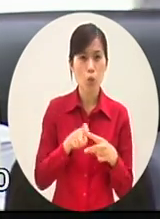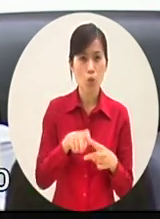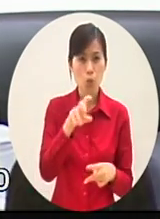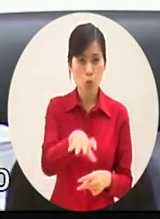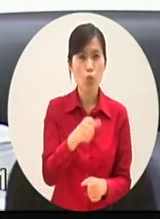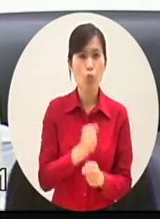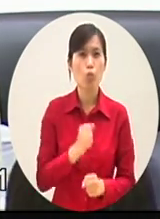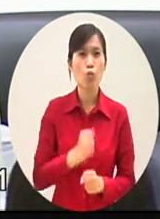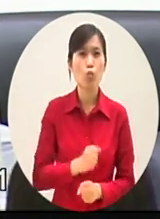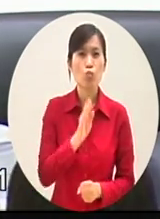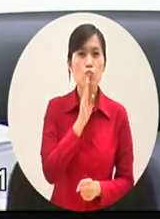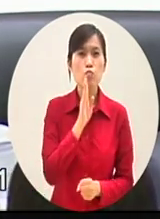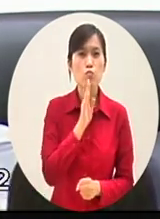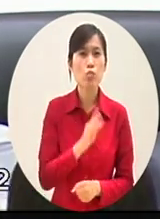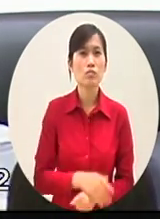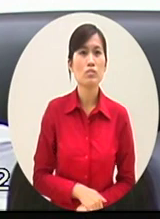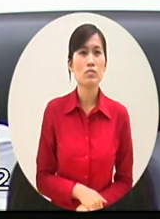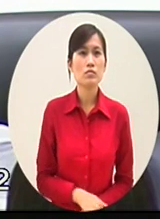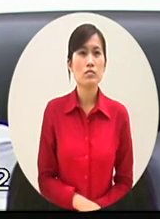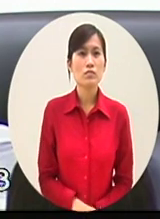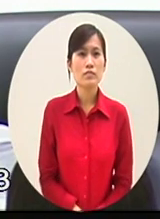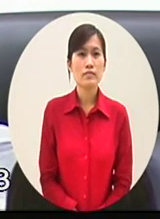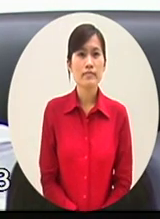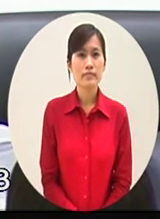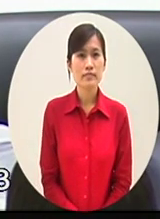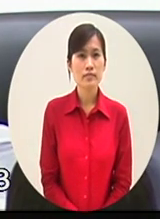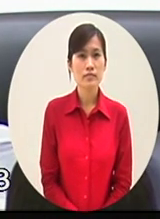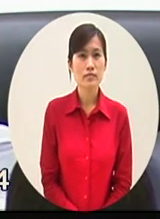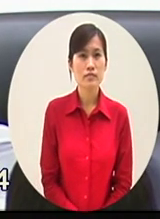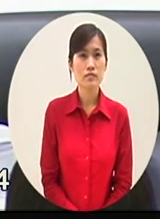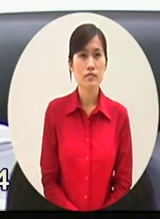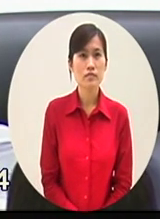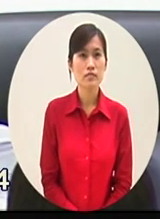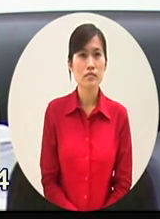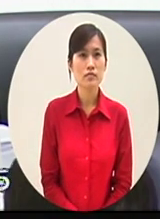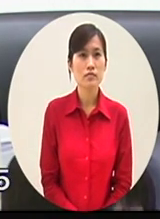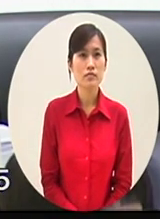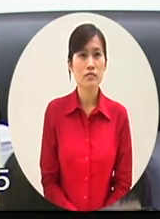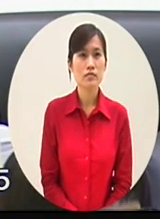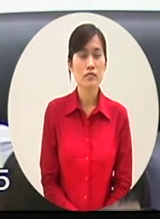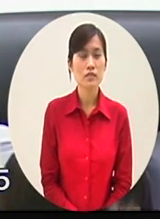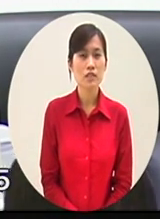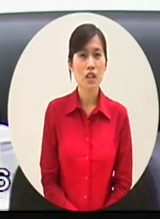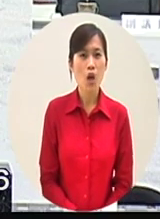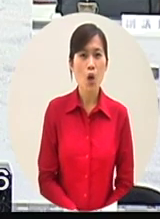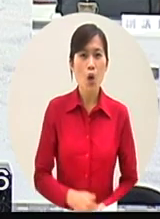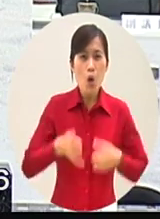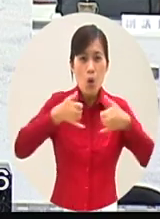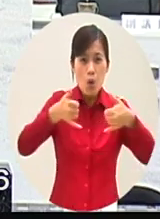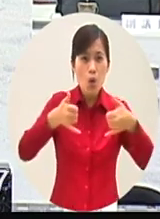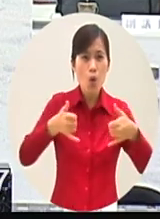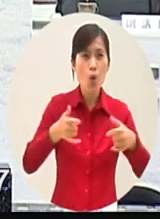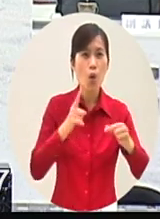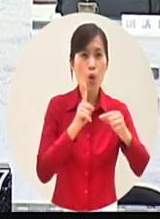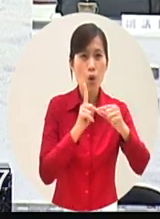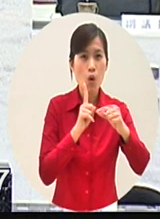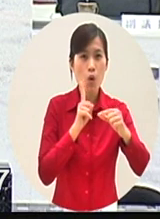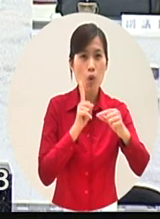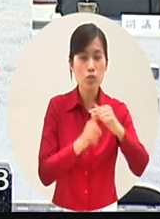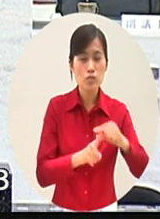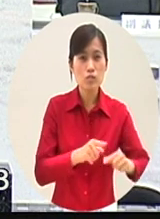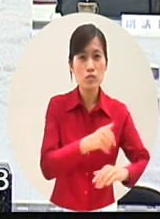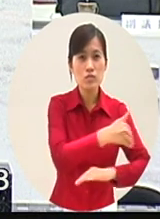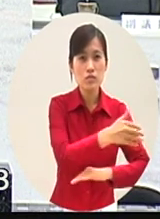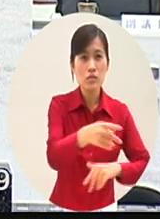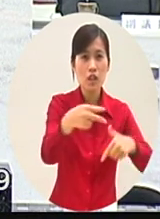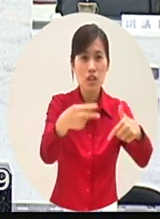不？ 系 呀。 最理数诶。 一条。 你都规条连贯诶，为中坑甲银